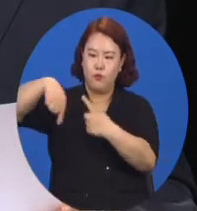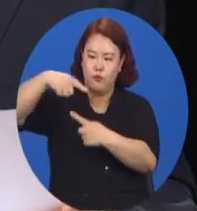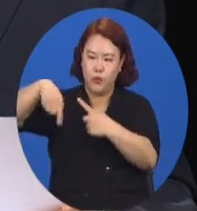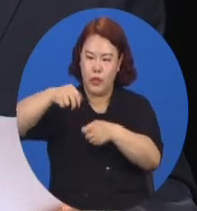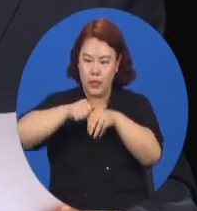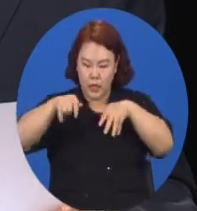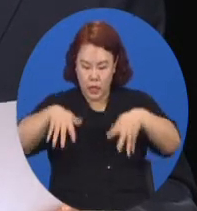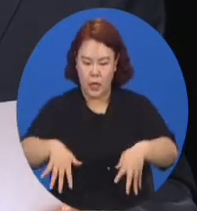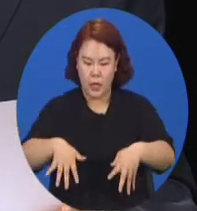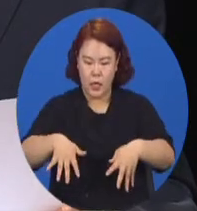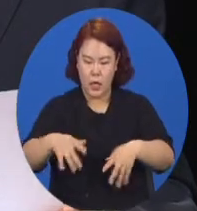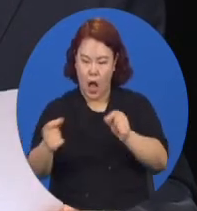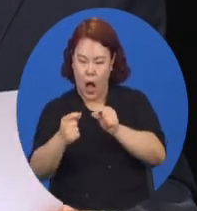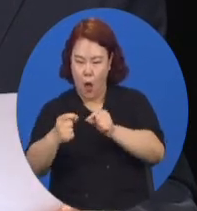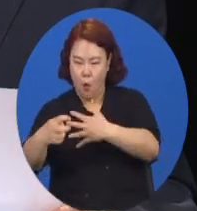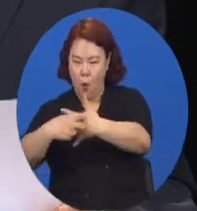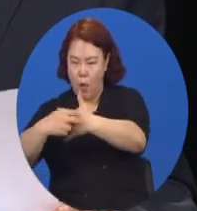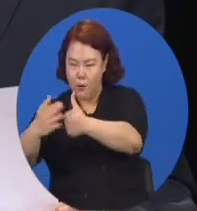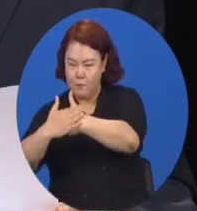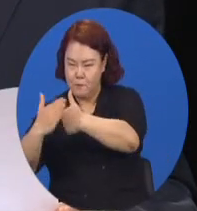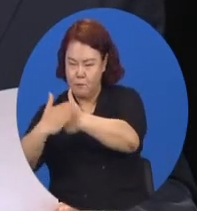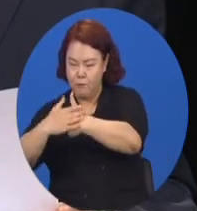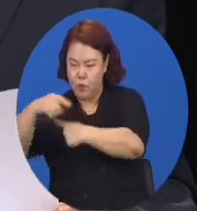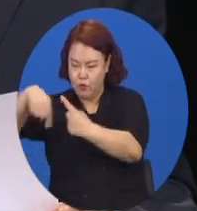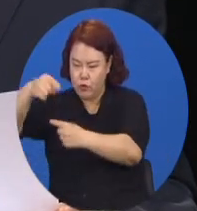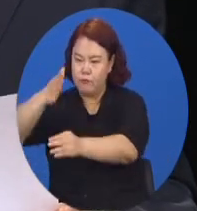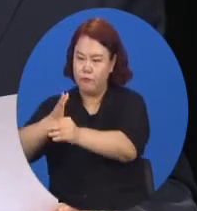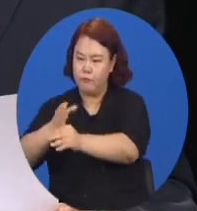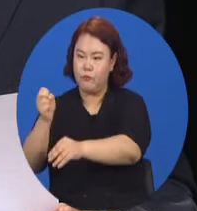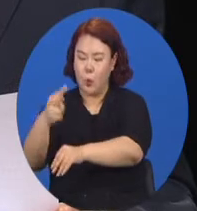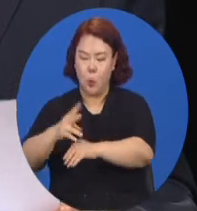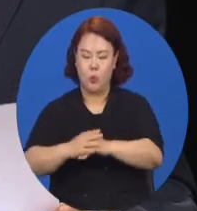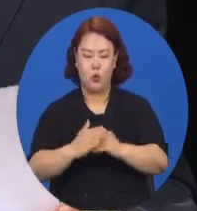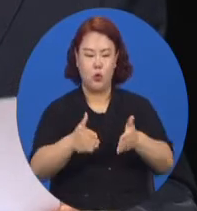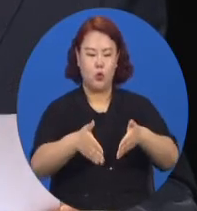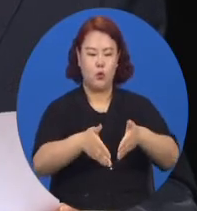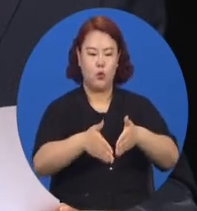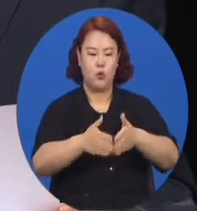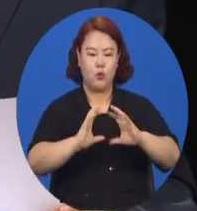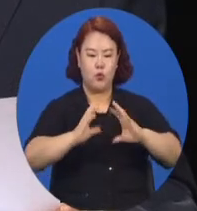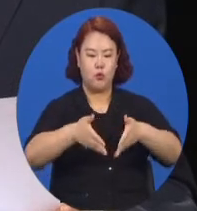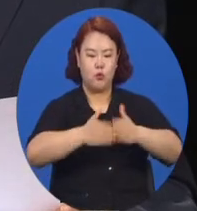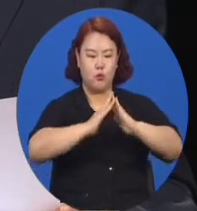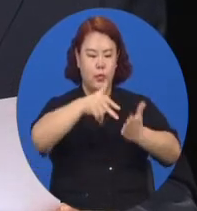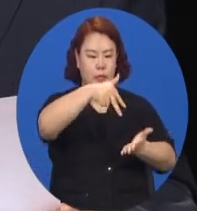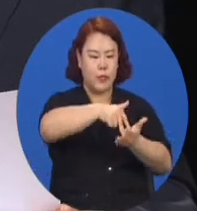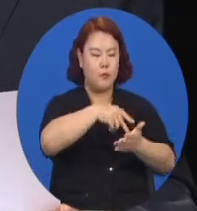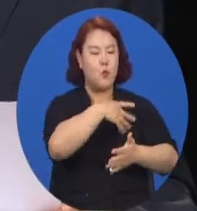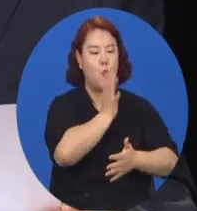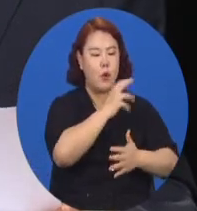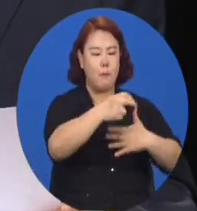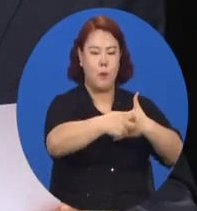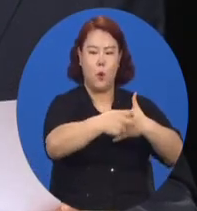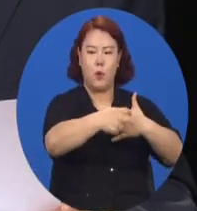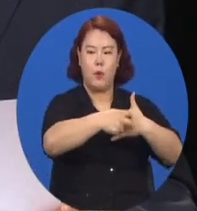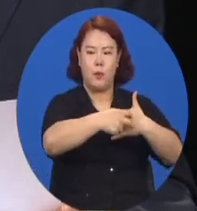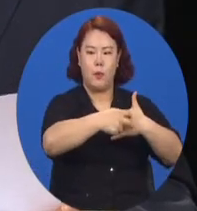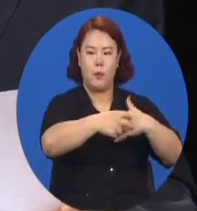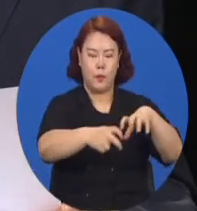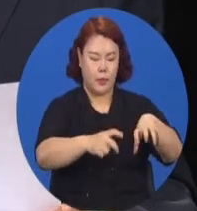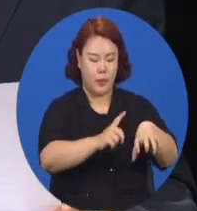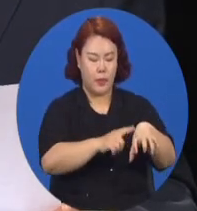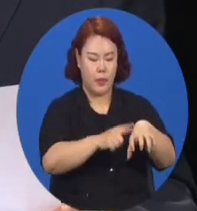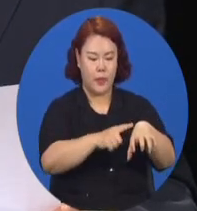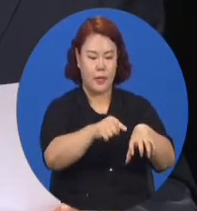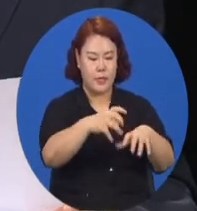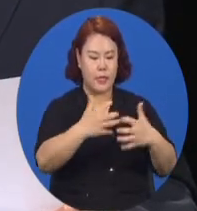체계를 인근 병원의 지원을 받아서 운영을 하고 있고 지금 군림 노인병원의 그 시설을